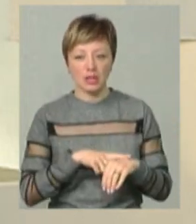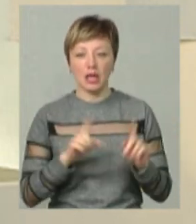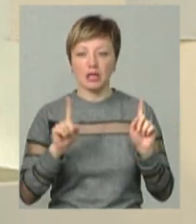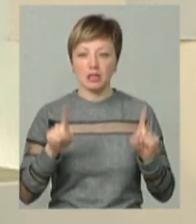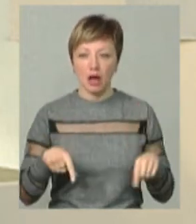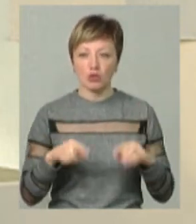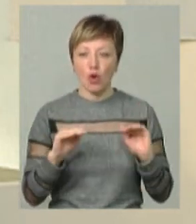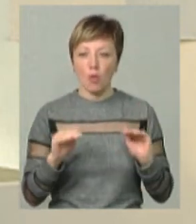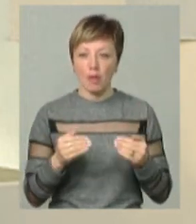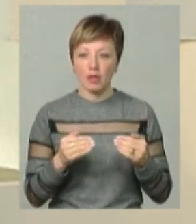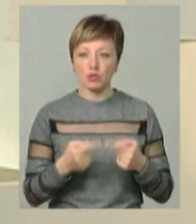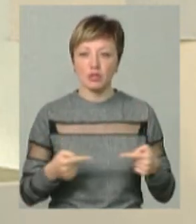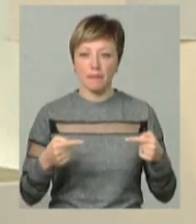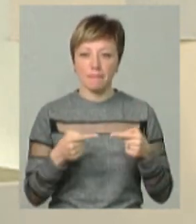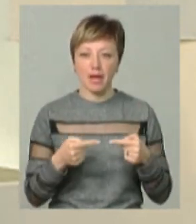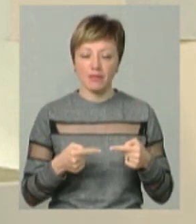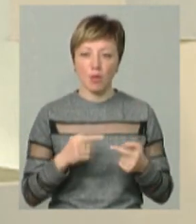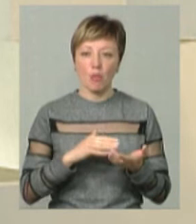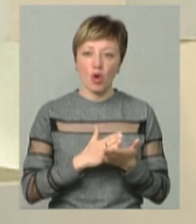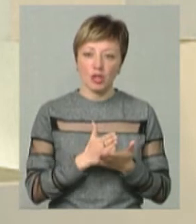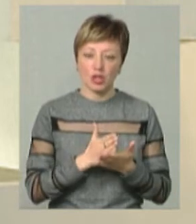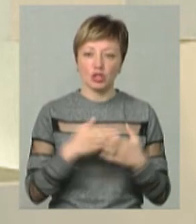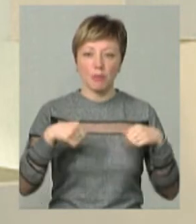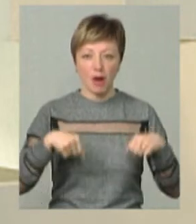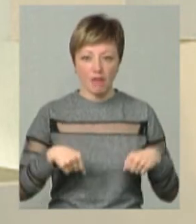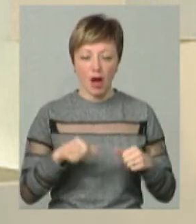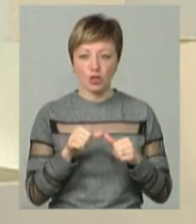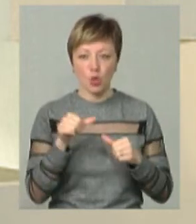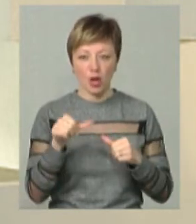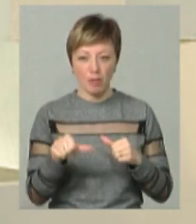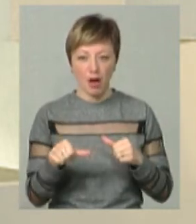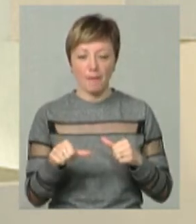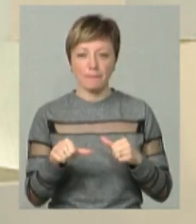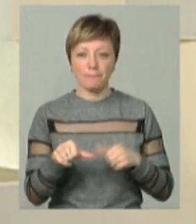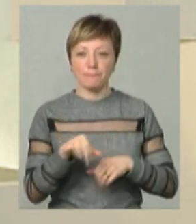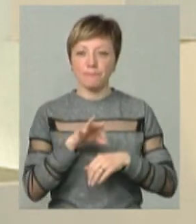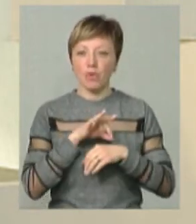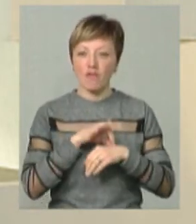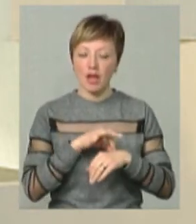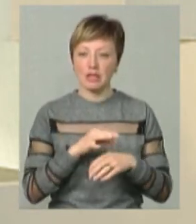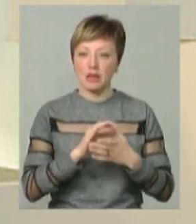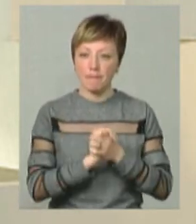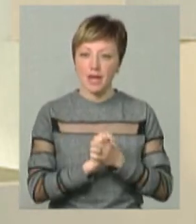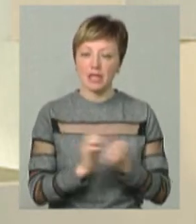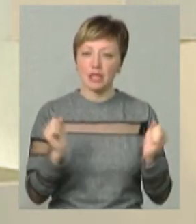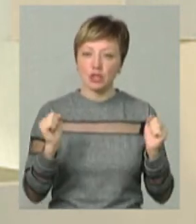Також обмежуються певні політичні права, зокрема, проведення мирних